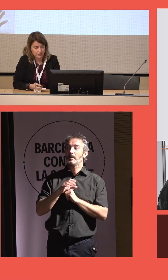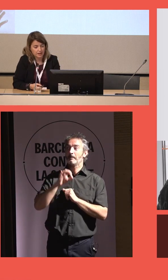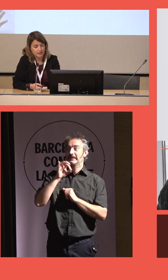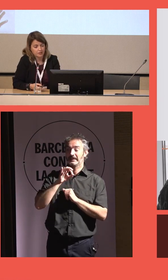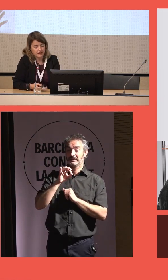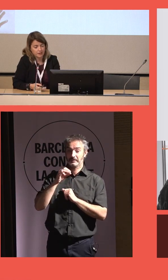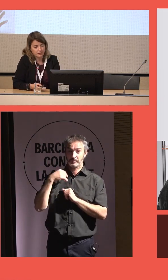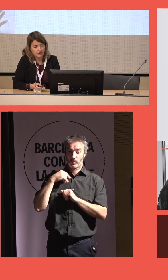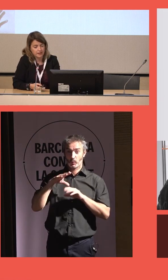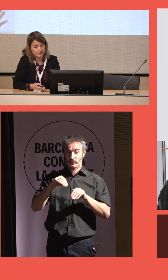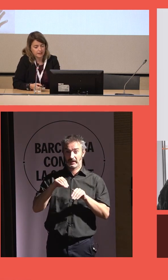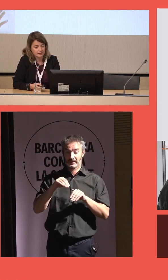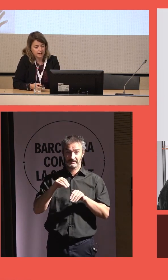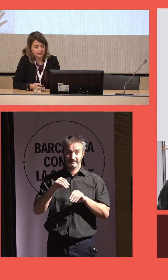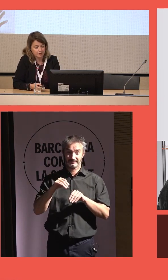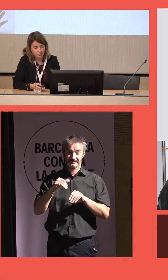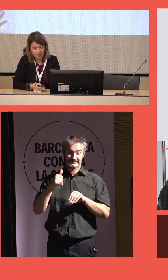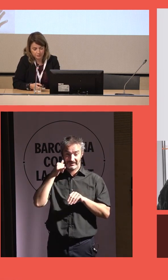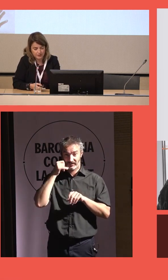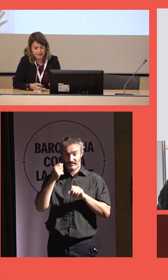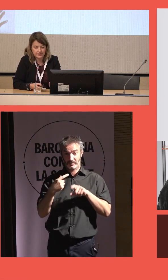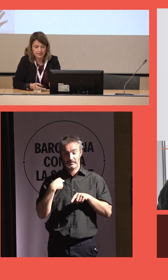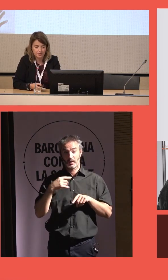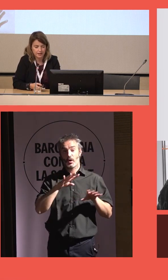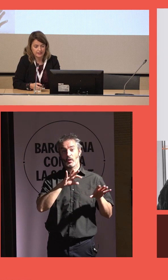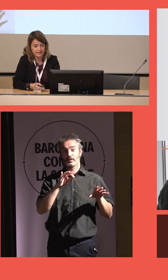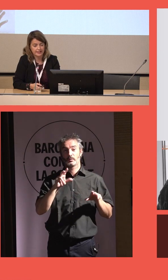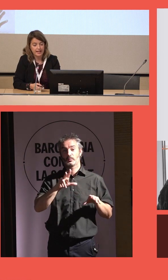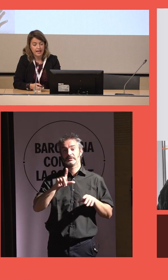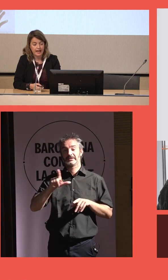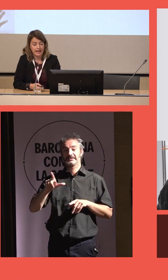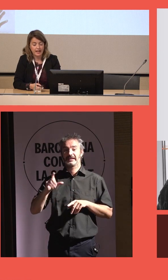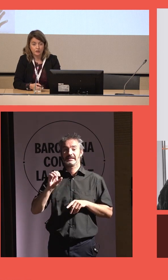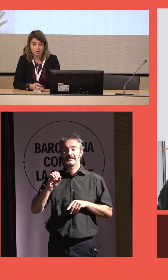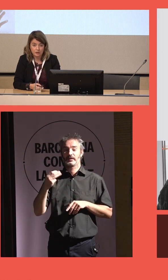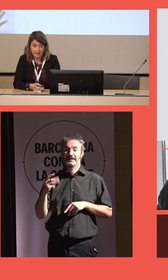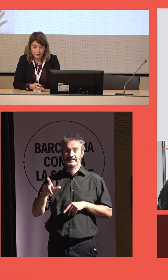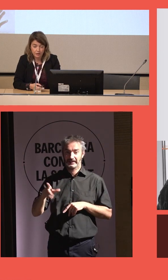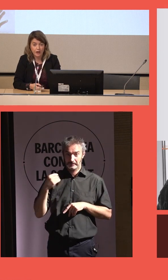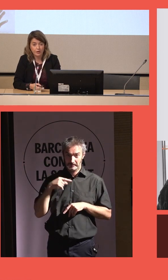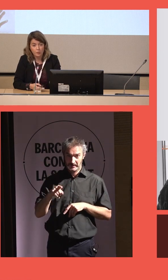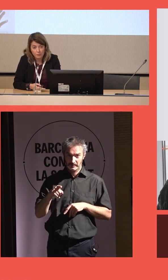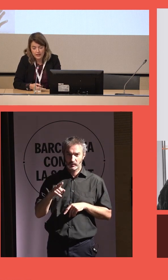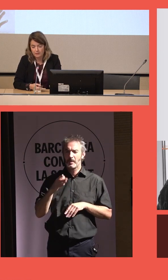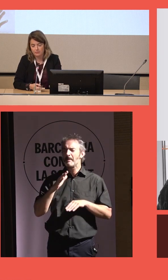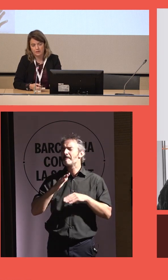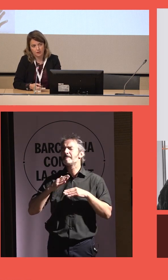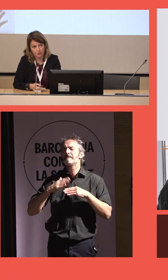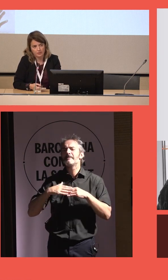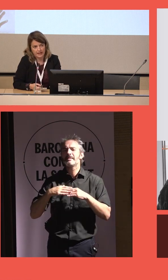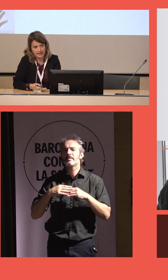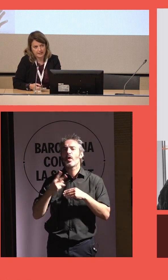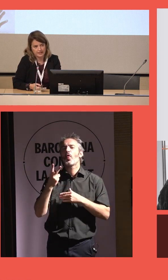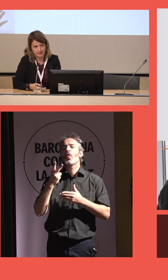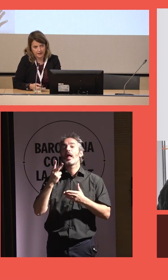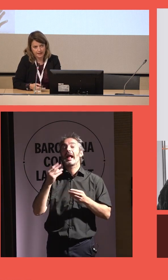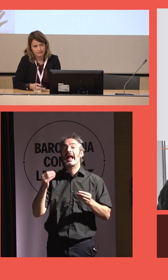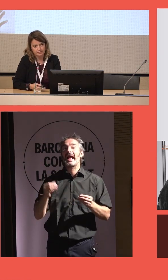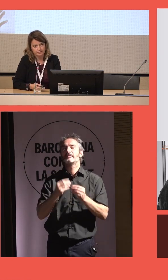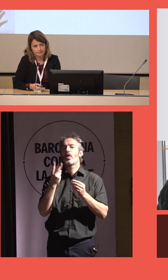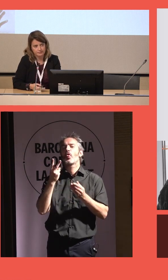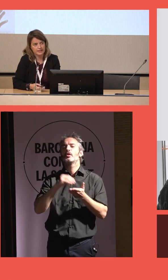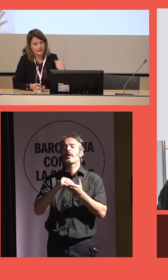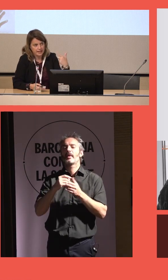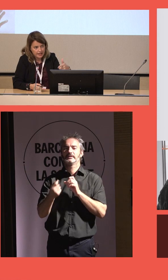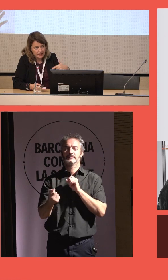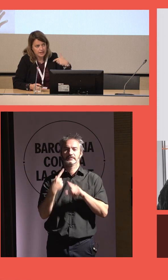telèfon que abans us he dit del telèfon 900-877-037 telefonen un mínim de dues vegades a la setmana